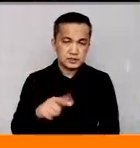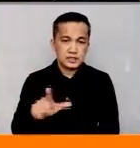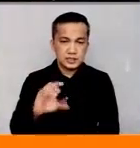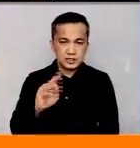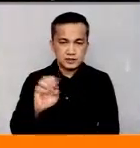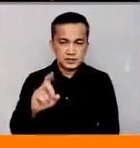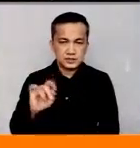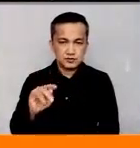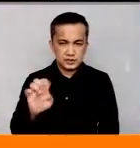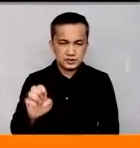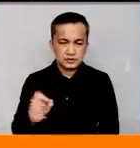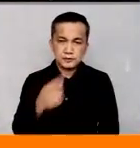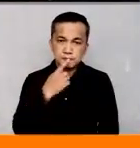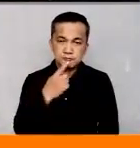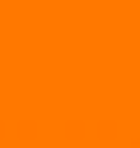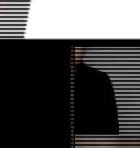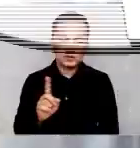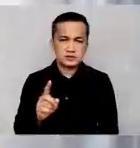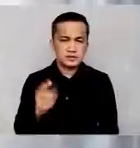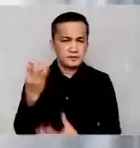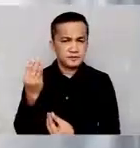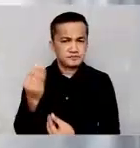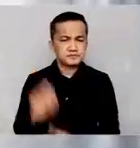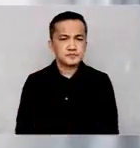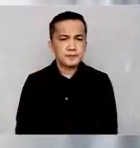Samonte. Camille, anong latest dyan?